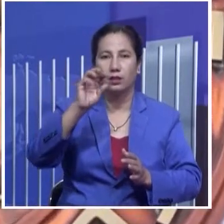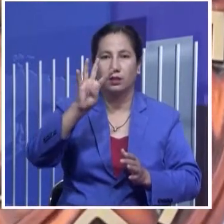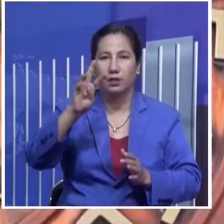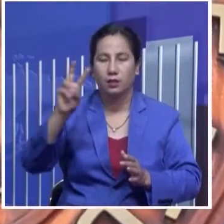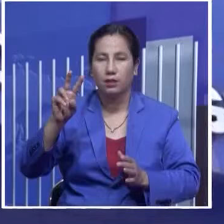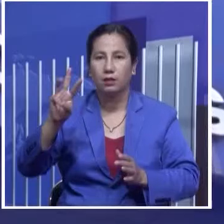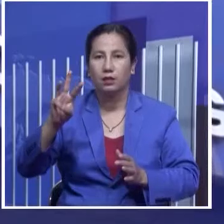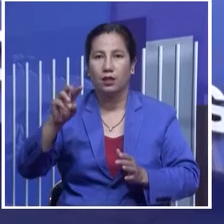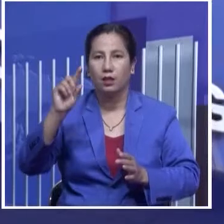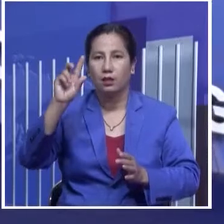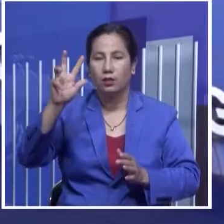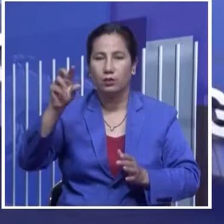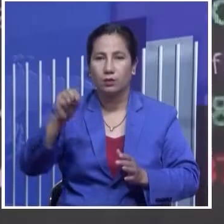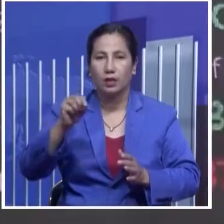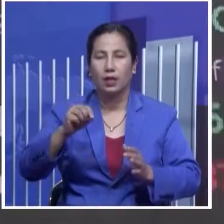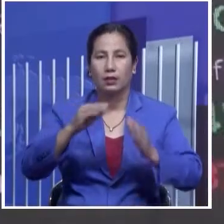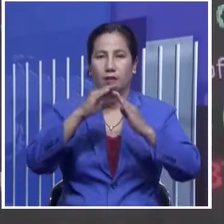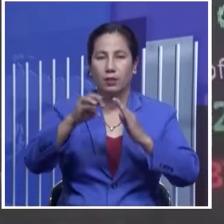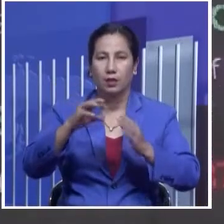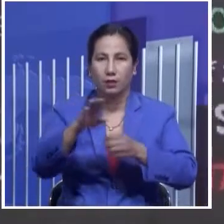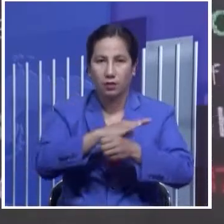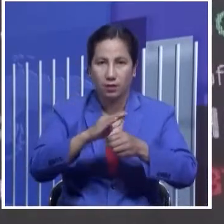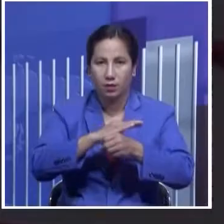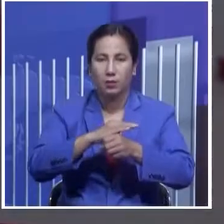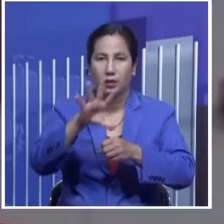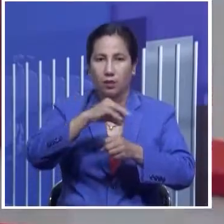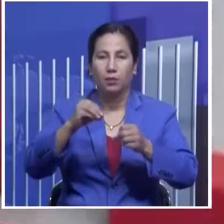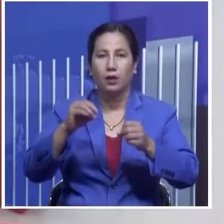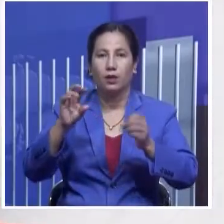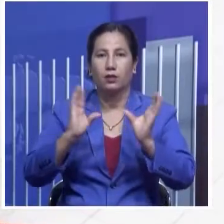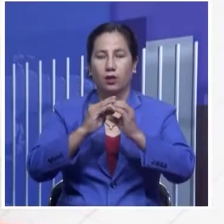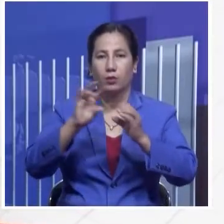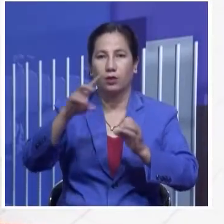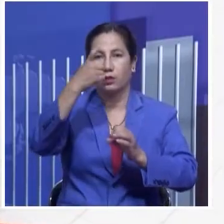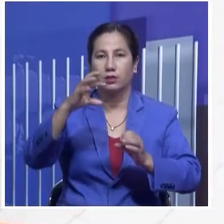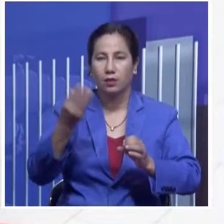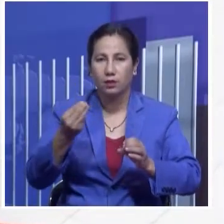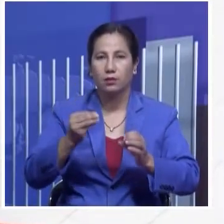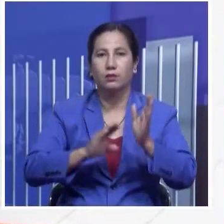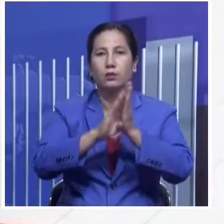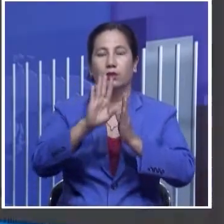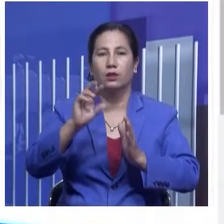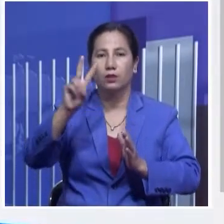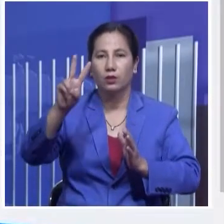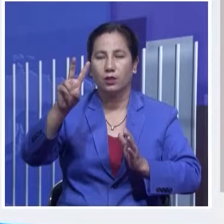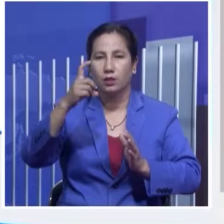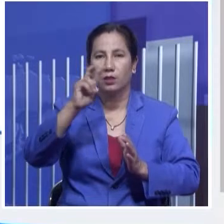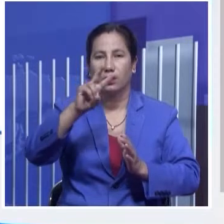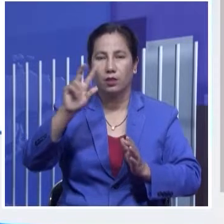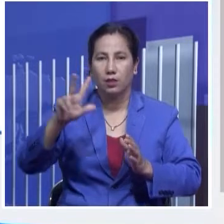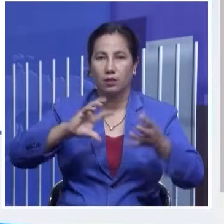2,043.92 बिन्दुमा पुगेको छ। आज बैङ्क, निर्जीवन बिमा र म्युचुअल फन्ड बाहेक सबै समूहको सेयर सामान्य बढेको छ। 228